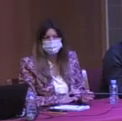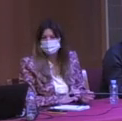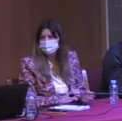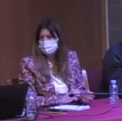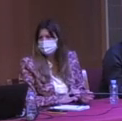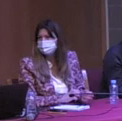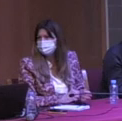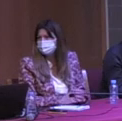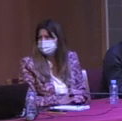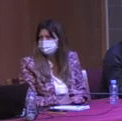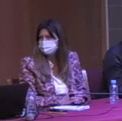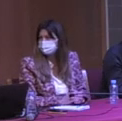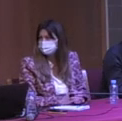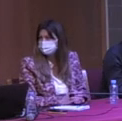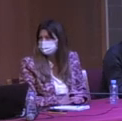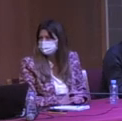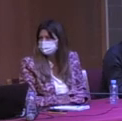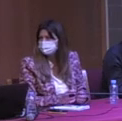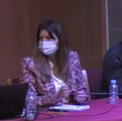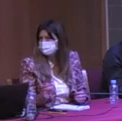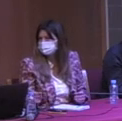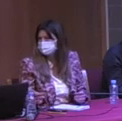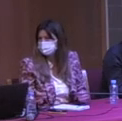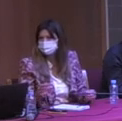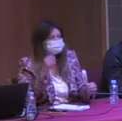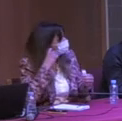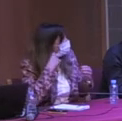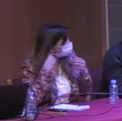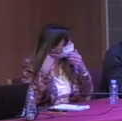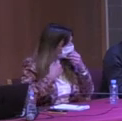i de transformació urbana de la ciutat de Sant Feliu.